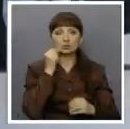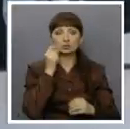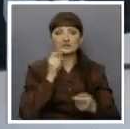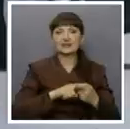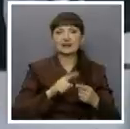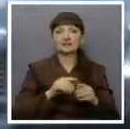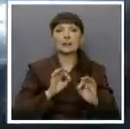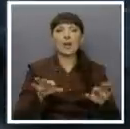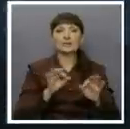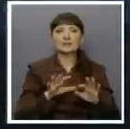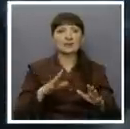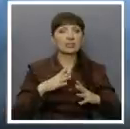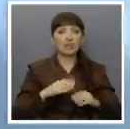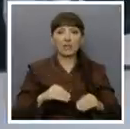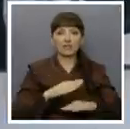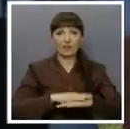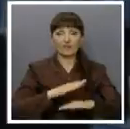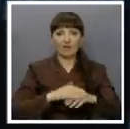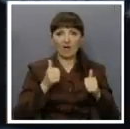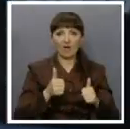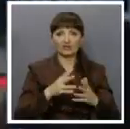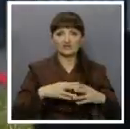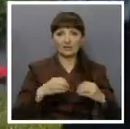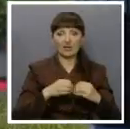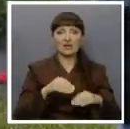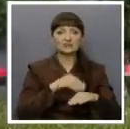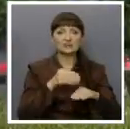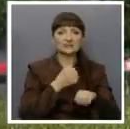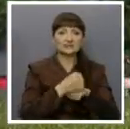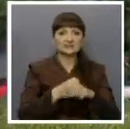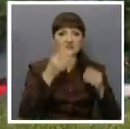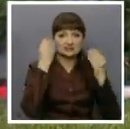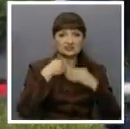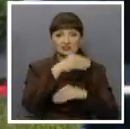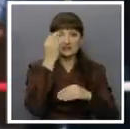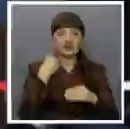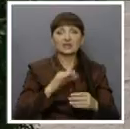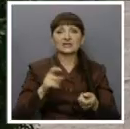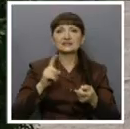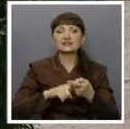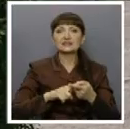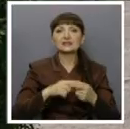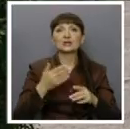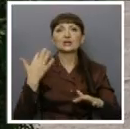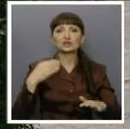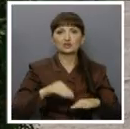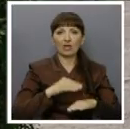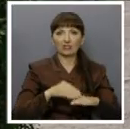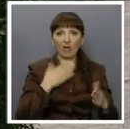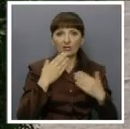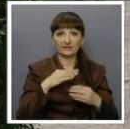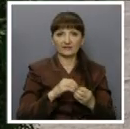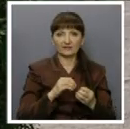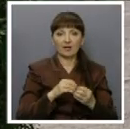согласно показаниям, также не был примерным семьянином. Заставлял супругу носить хиджаб и поддерживал тесные отношения с предыдущим. Женой.